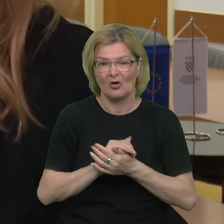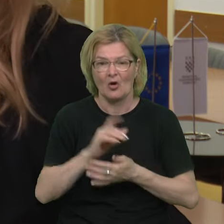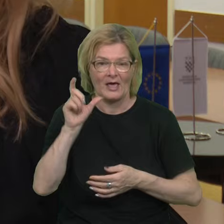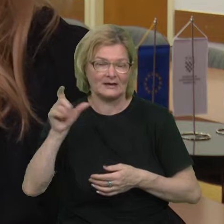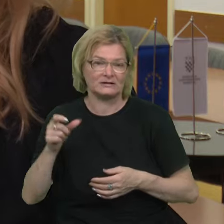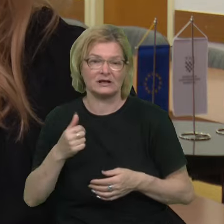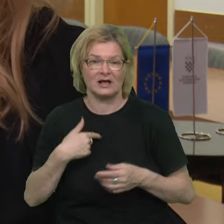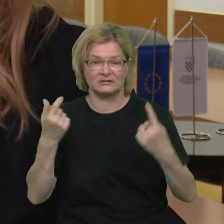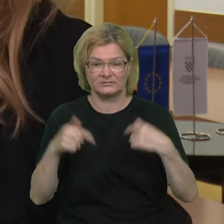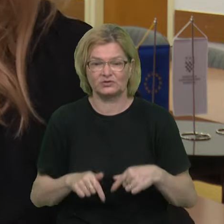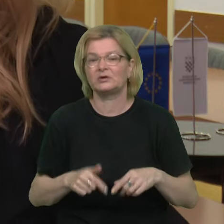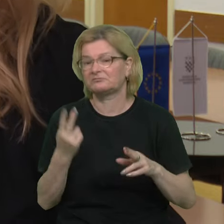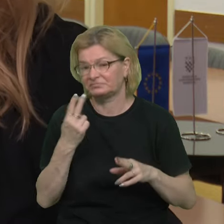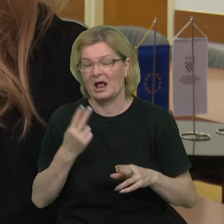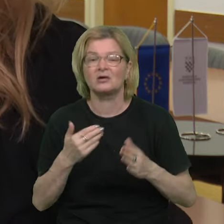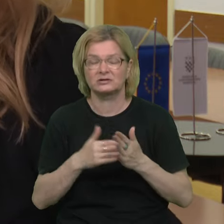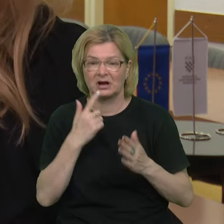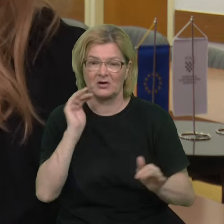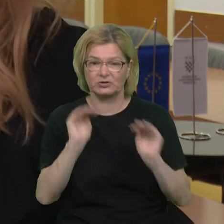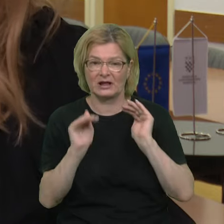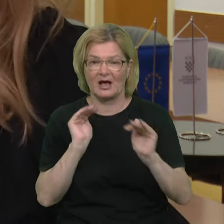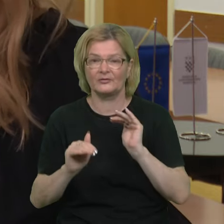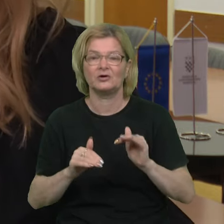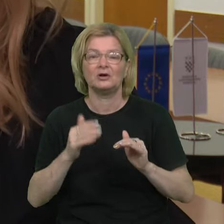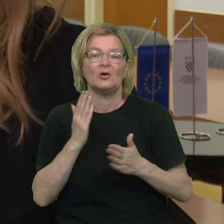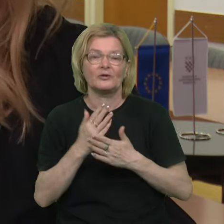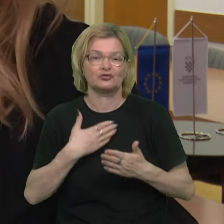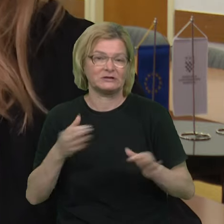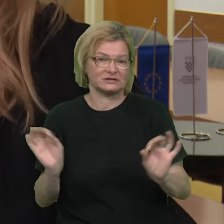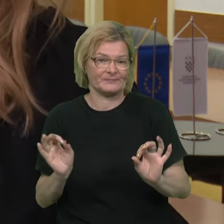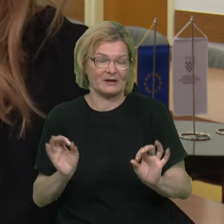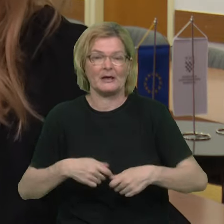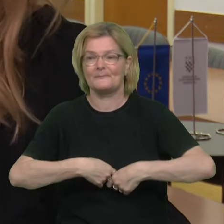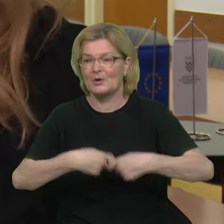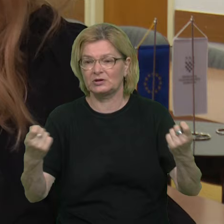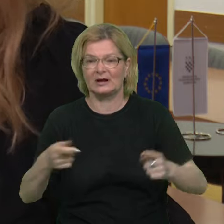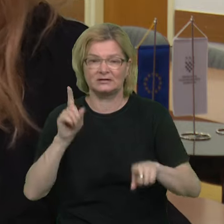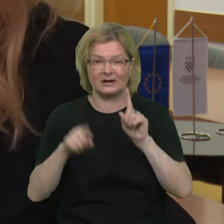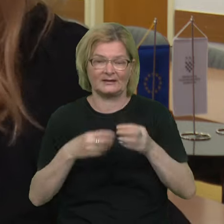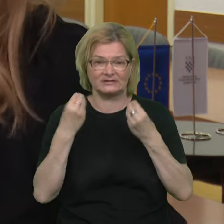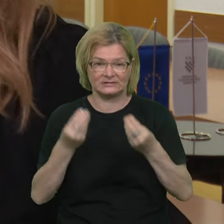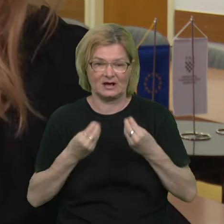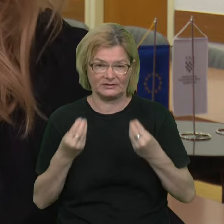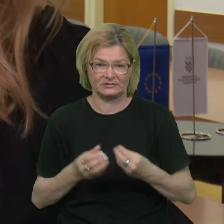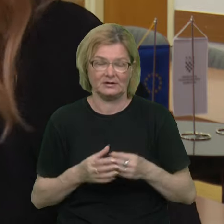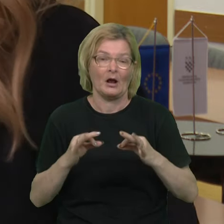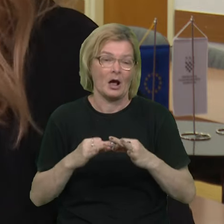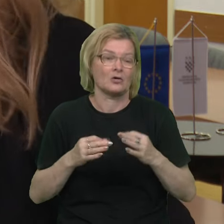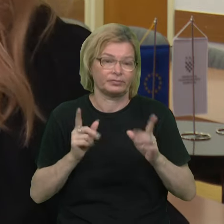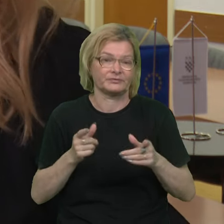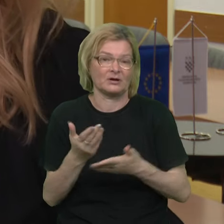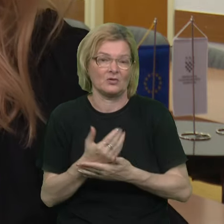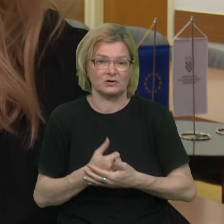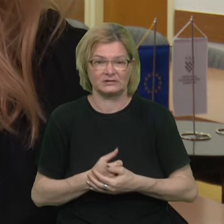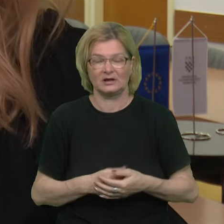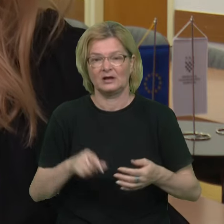možda mlađe kolegice i ja sam tu i da pače ako će se neko javiti uvijek ću biti spremna podijeliti neki savjet ako